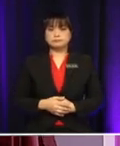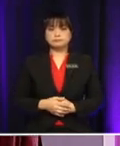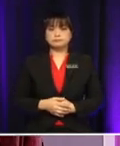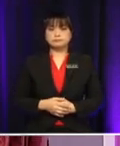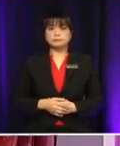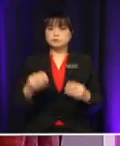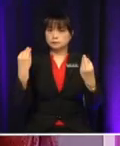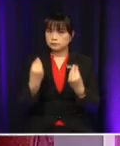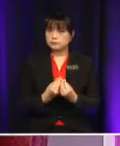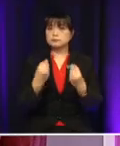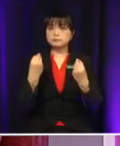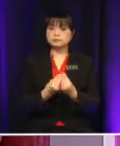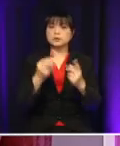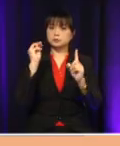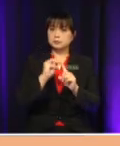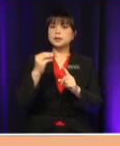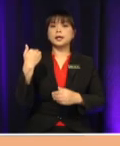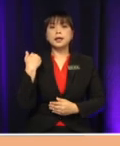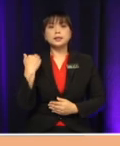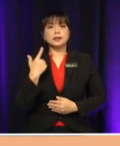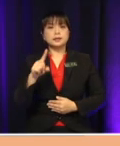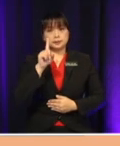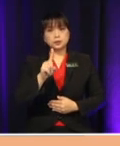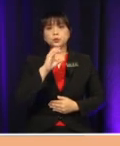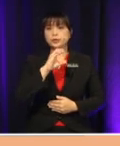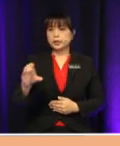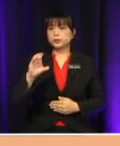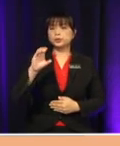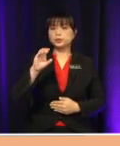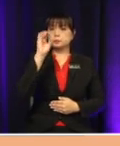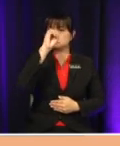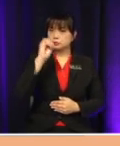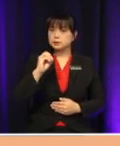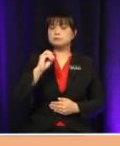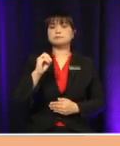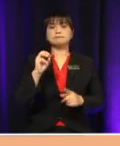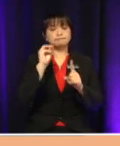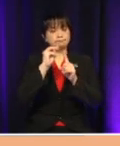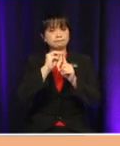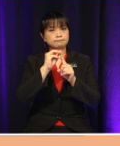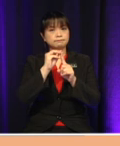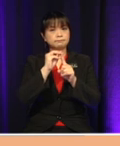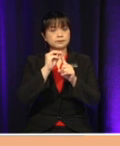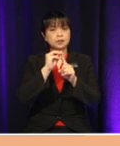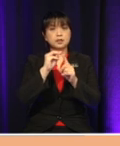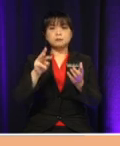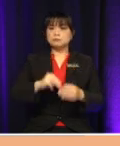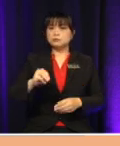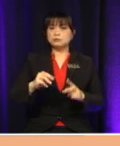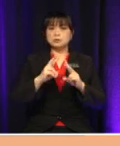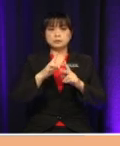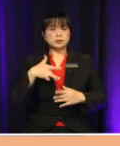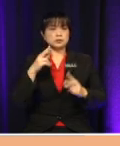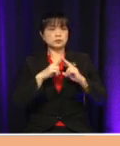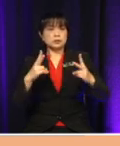kertas ini adalah 100 marka di sinilah pelajar rasa murid-murid rasa sangat takut karandau kertas 2